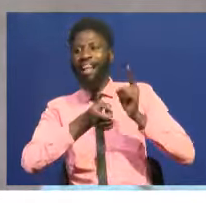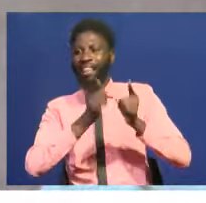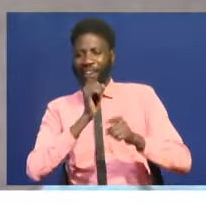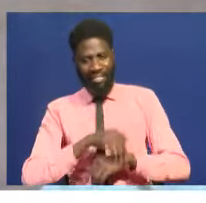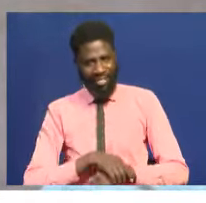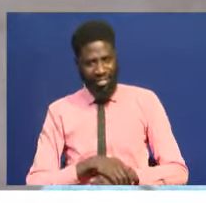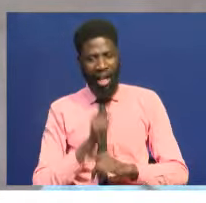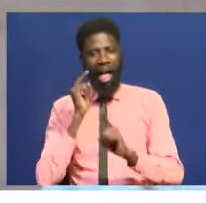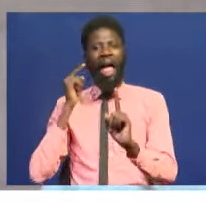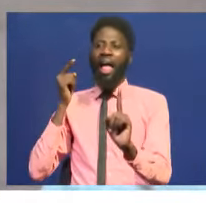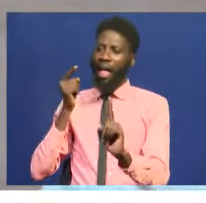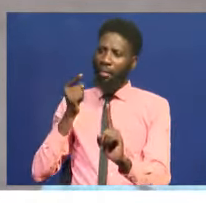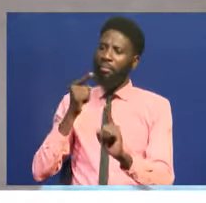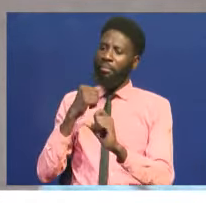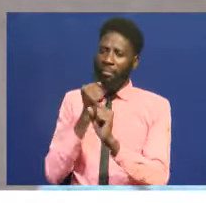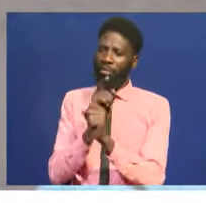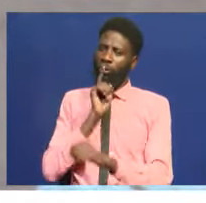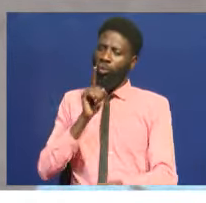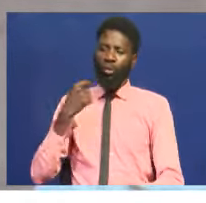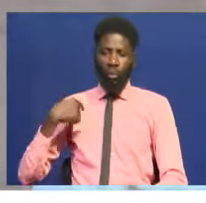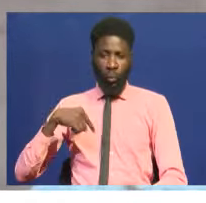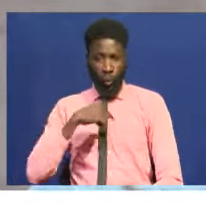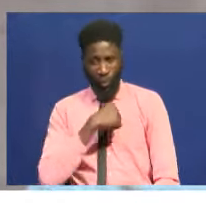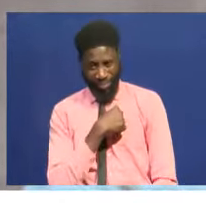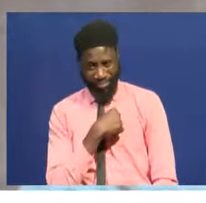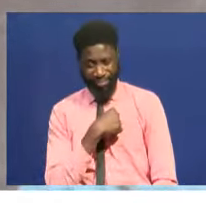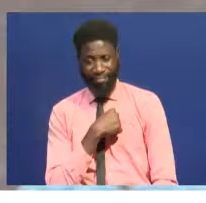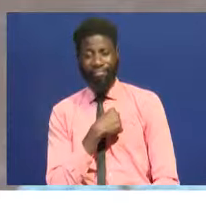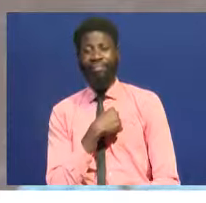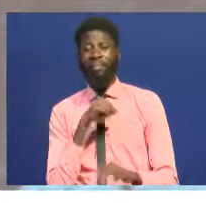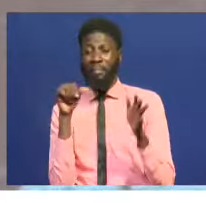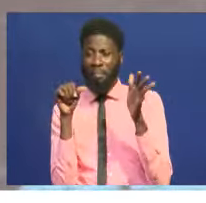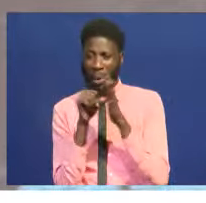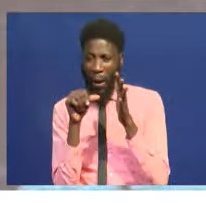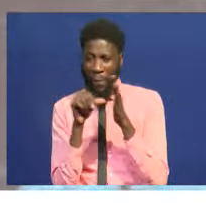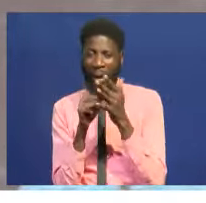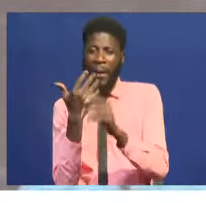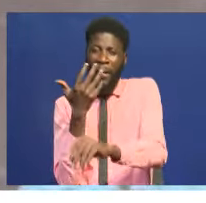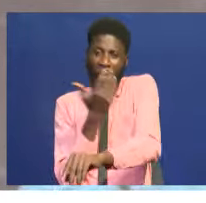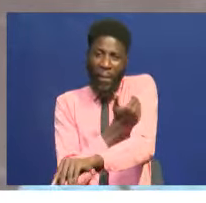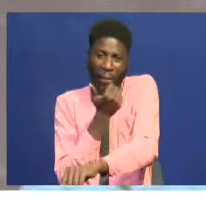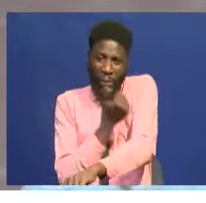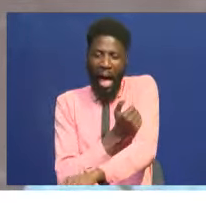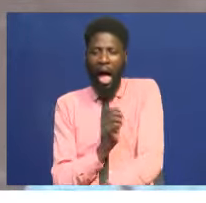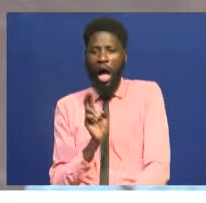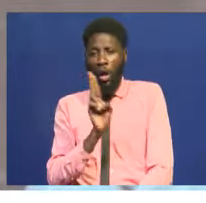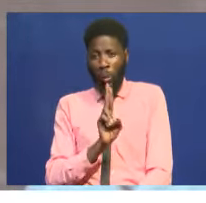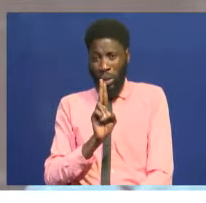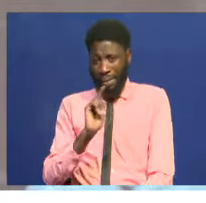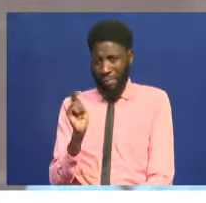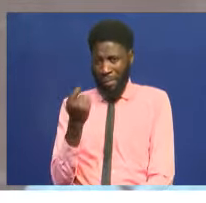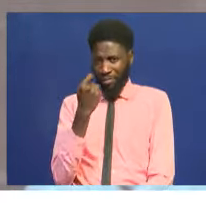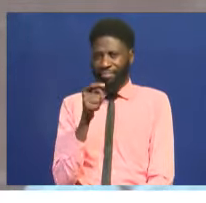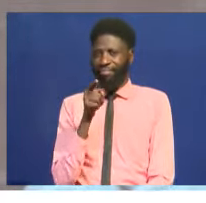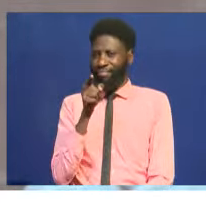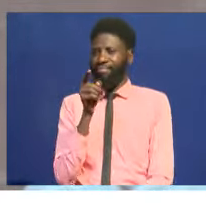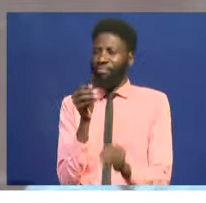to make sure that we deal with the problem of doping in Kenya.